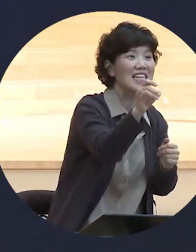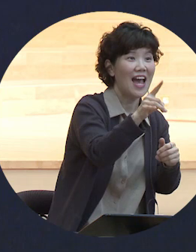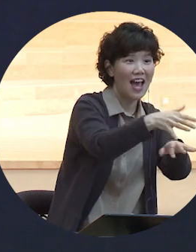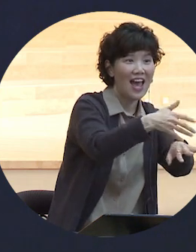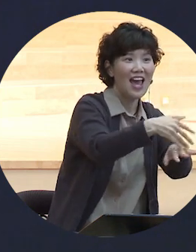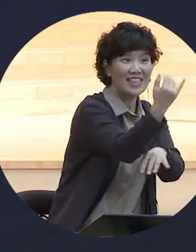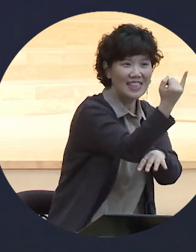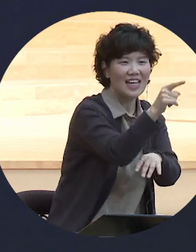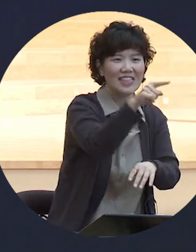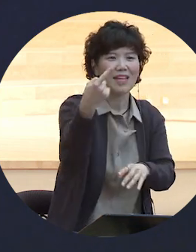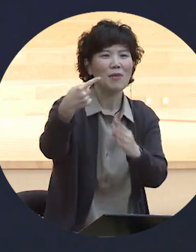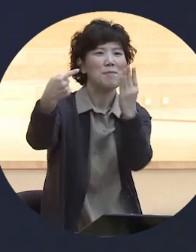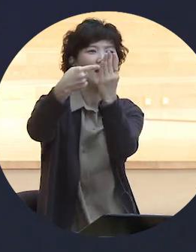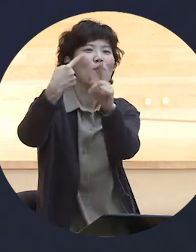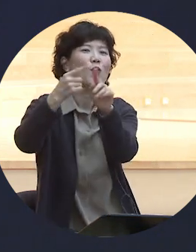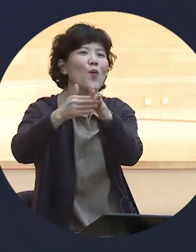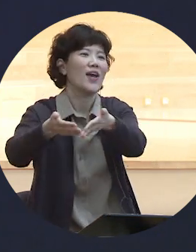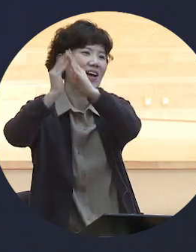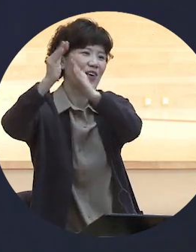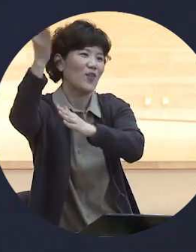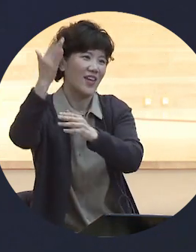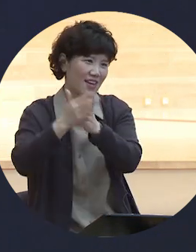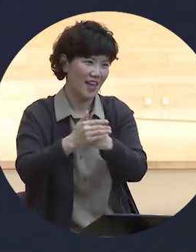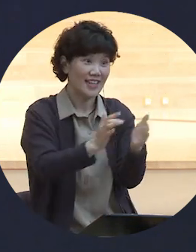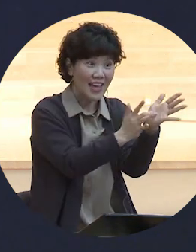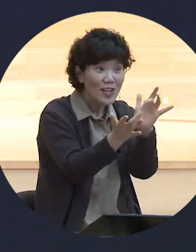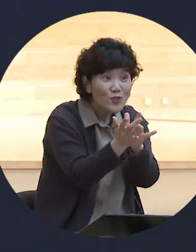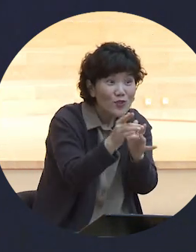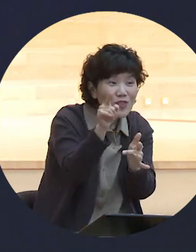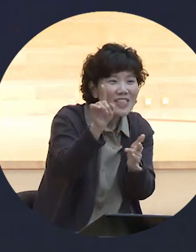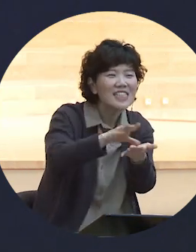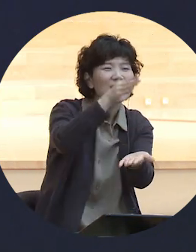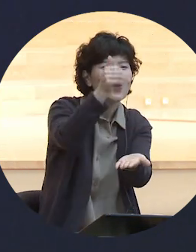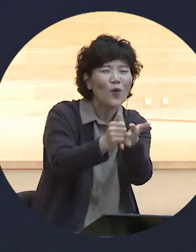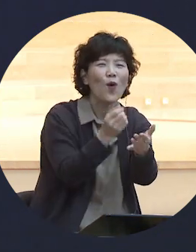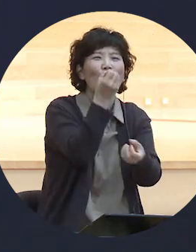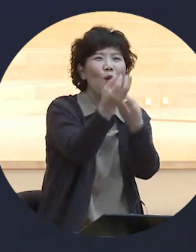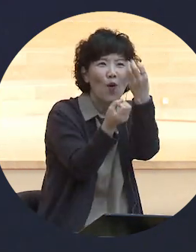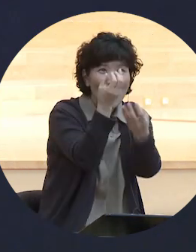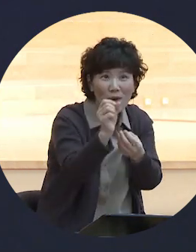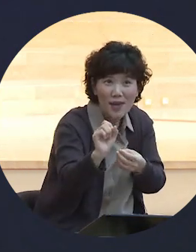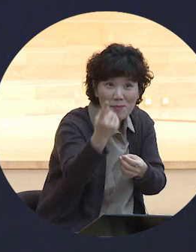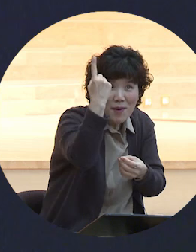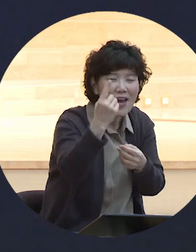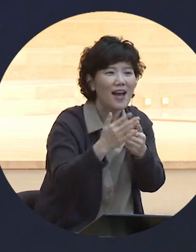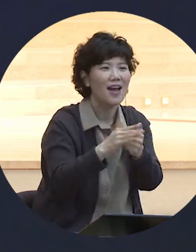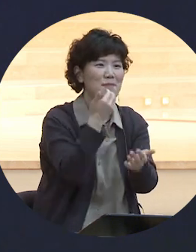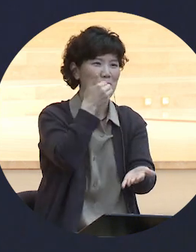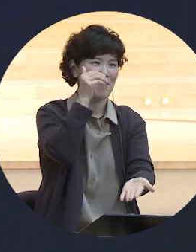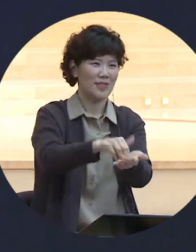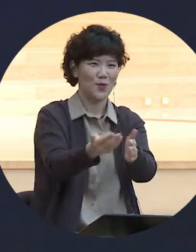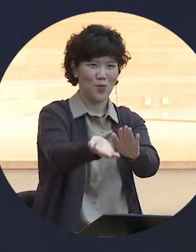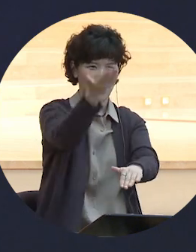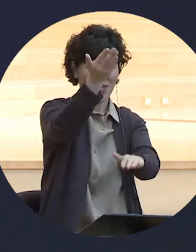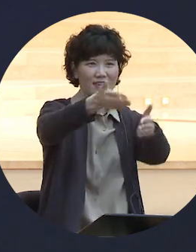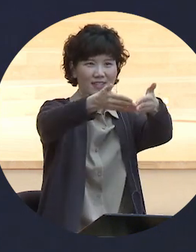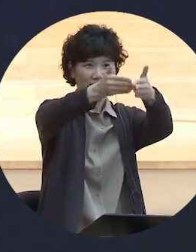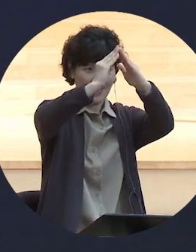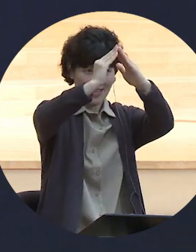빌립보 교회가 세워진 거죠. 예수를 그리스도로 고백함으로 말미암아 이 반석 위에